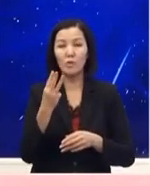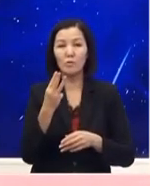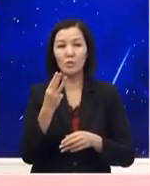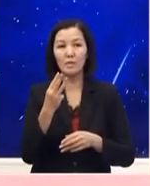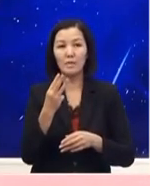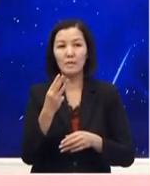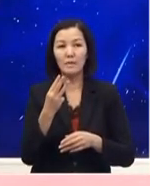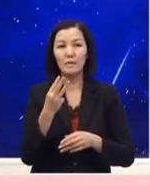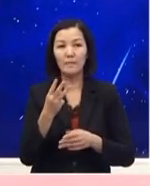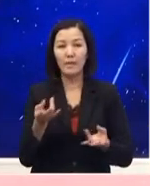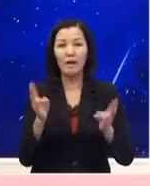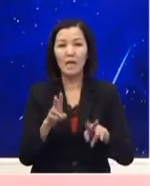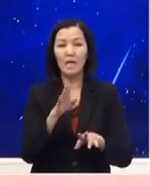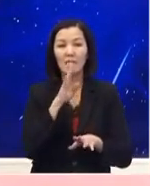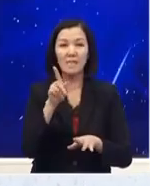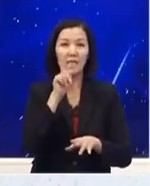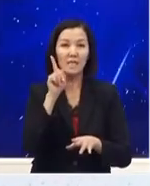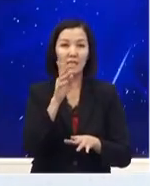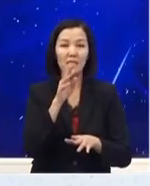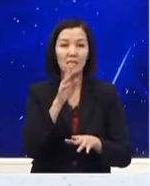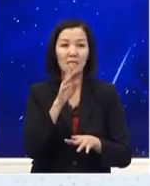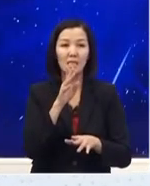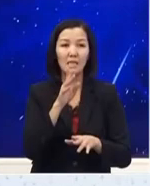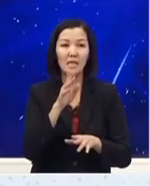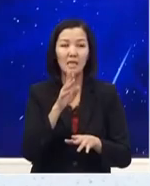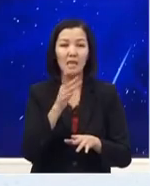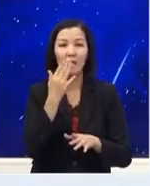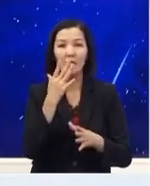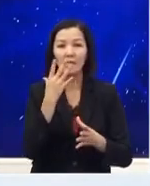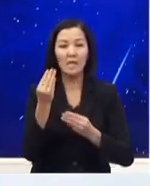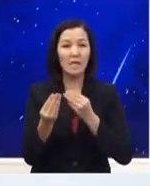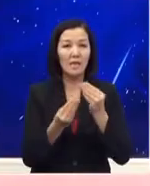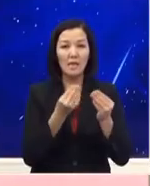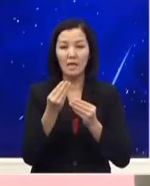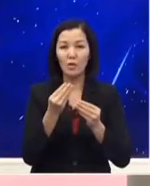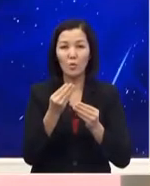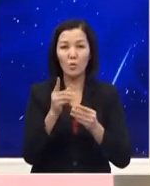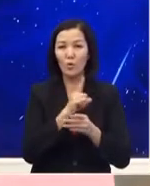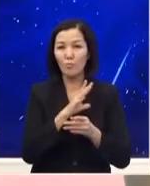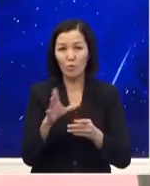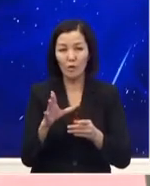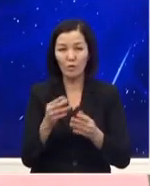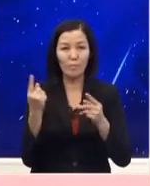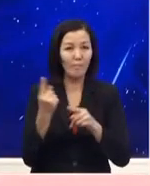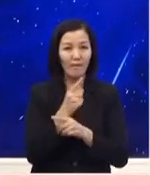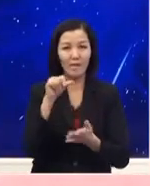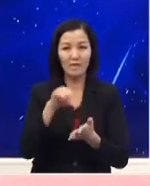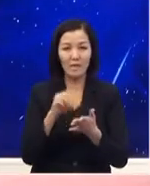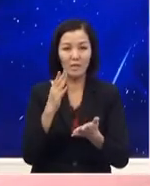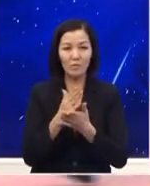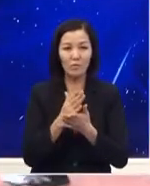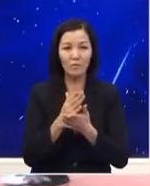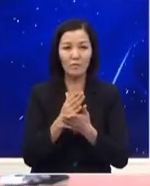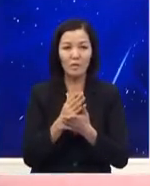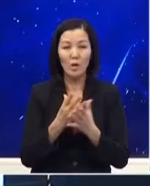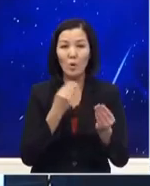либеро 24 жастағы. Қалған қыздардың бәрі жас, әлі национальный лигада ойнап көрмеген. Біз үшін кәдімгі тәжірибе, конечно.